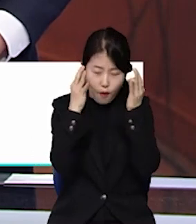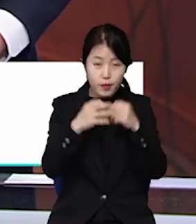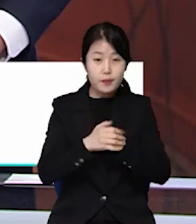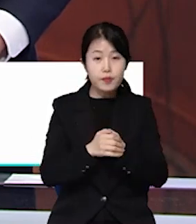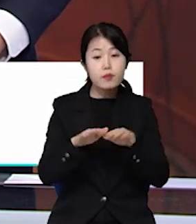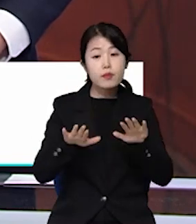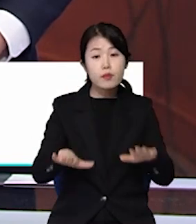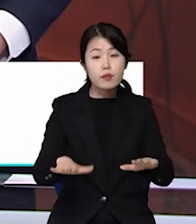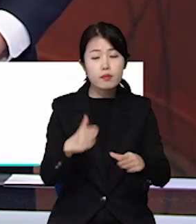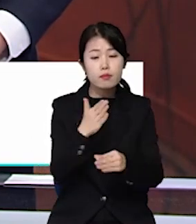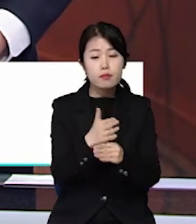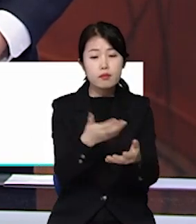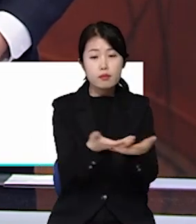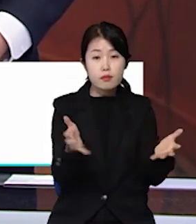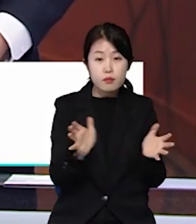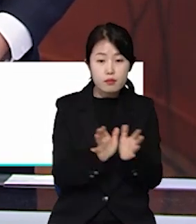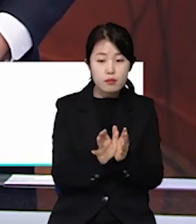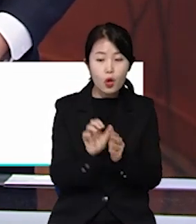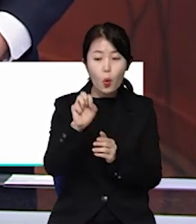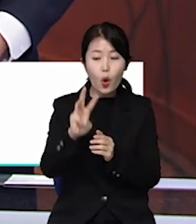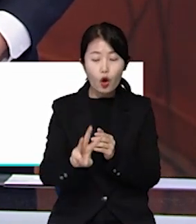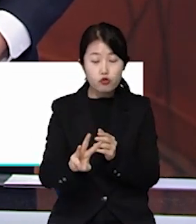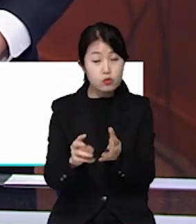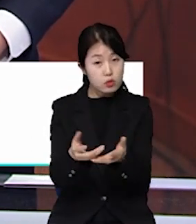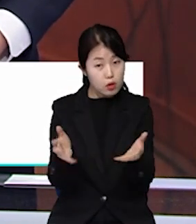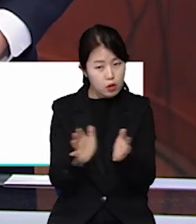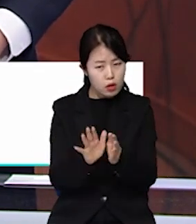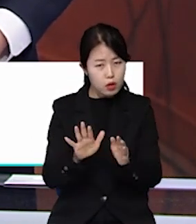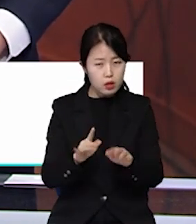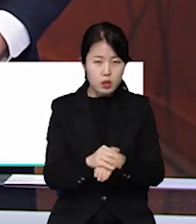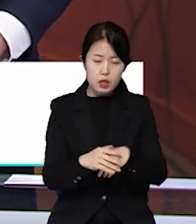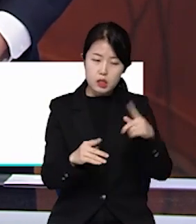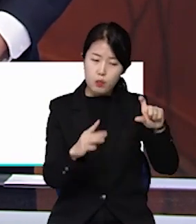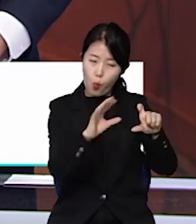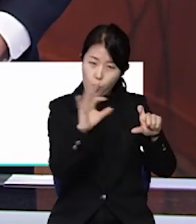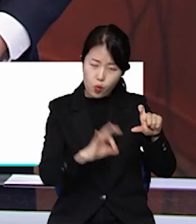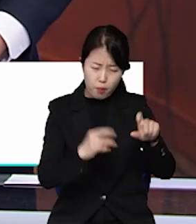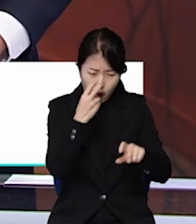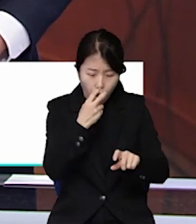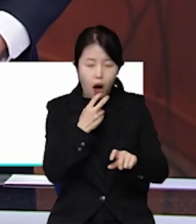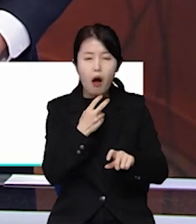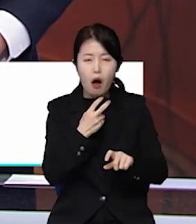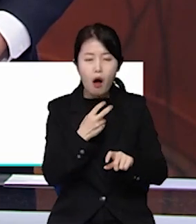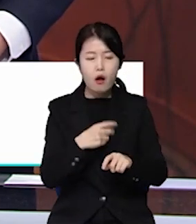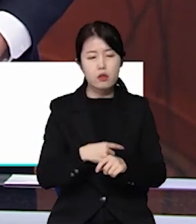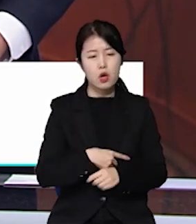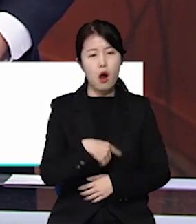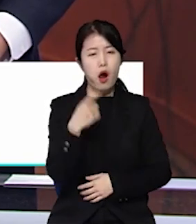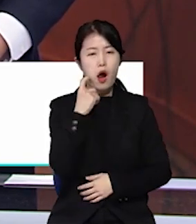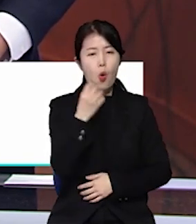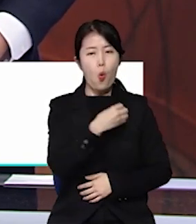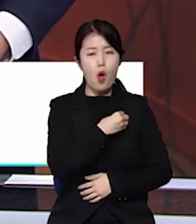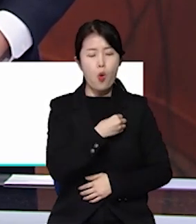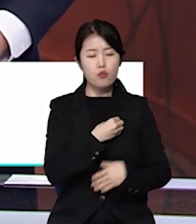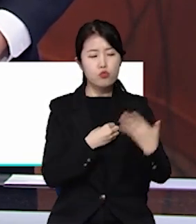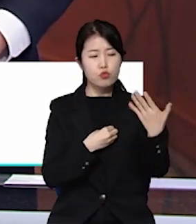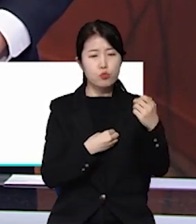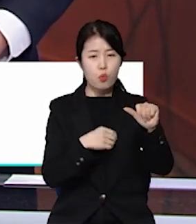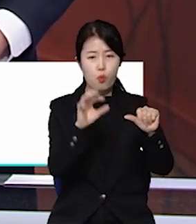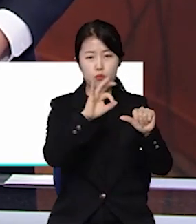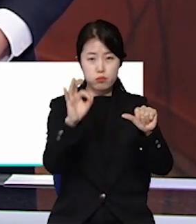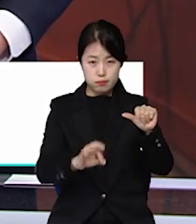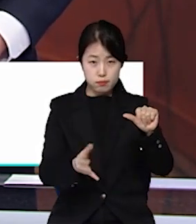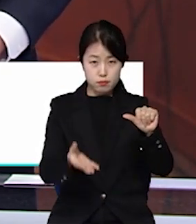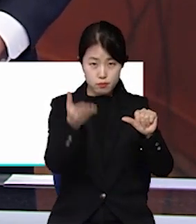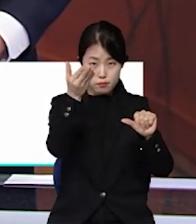민주당 광주광역시당이 당원의 15%를 샘플로 조사해보니 어떤 지역구에선 유령당원이 95%에 달하는 걸로